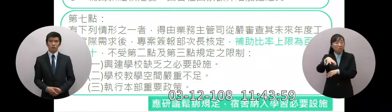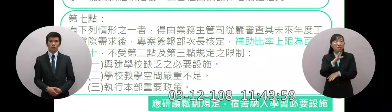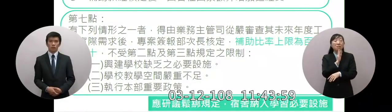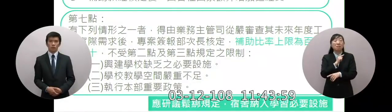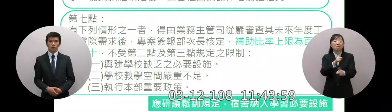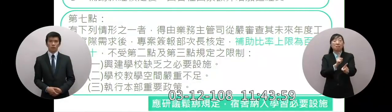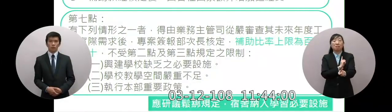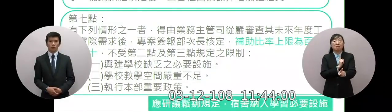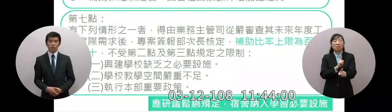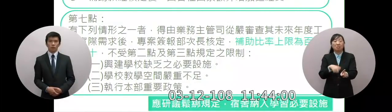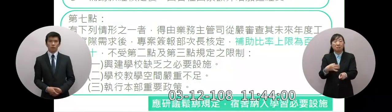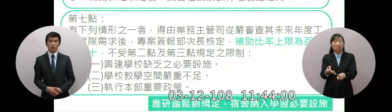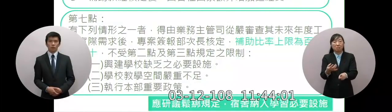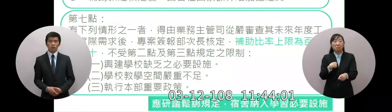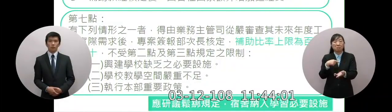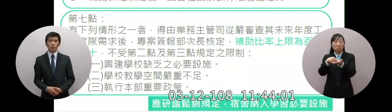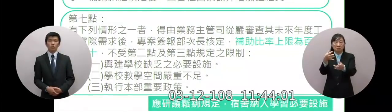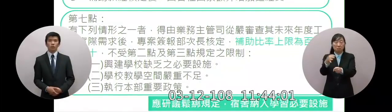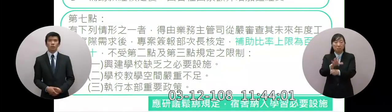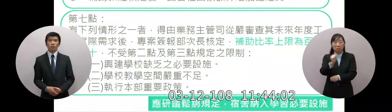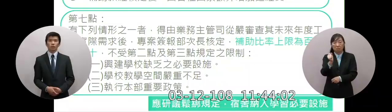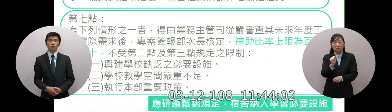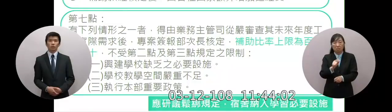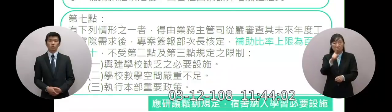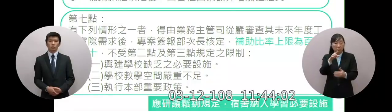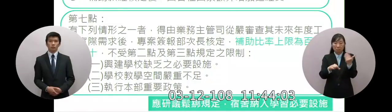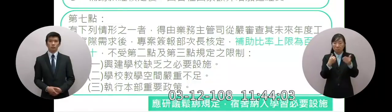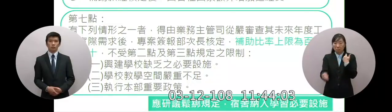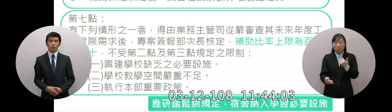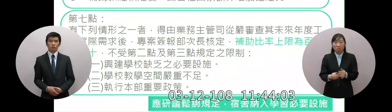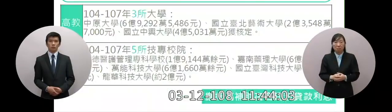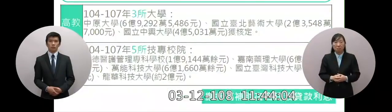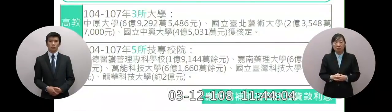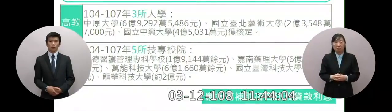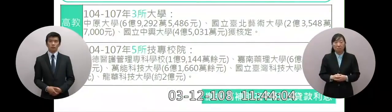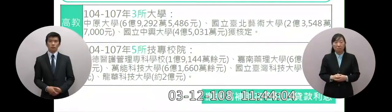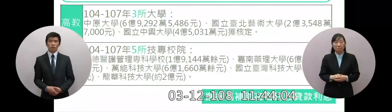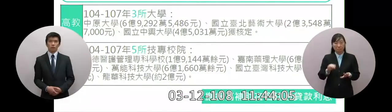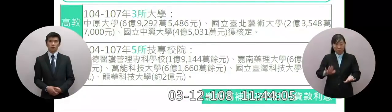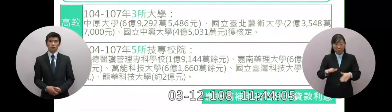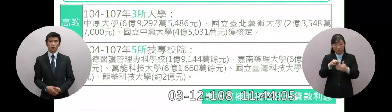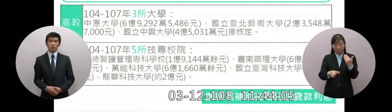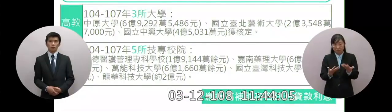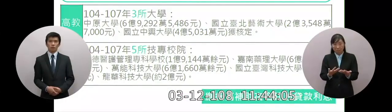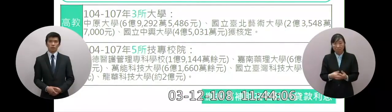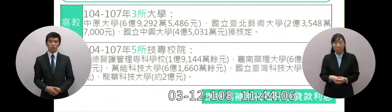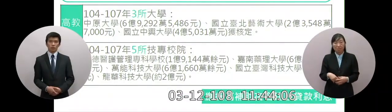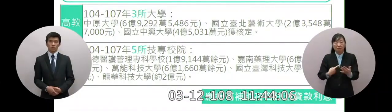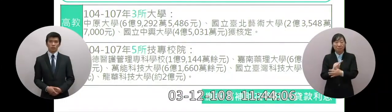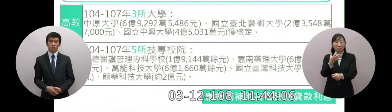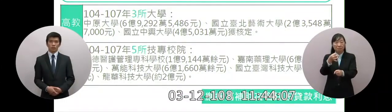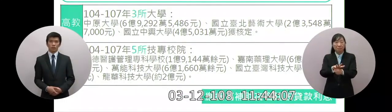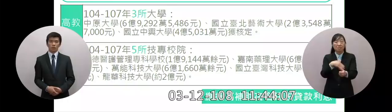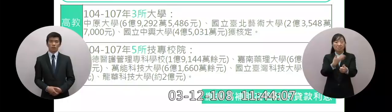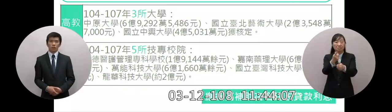非教学相关，没有办法补助，完全不合理。下一页。现有的法规，我们只补给